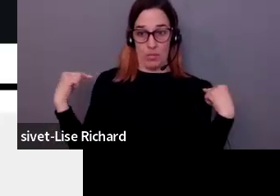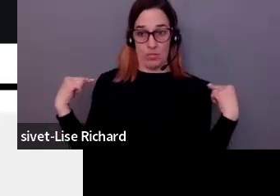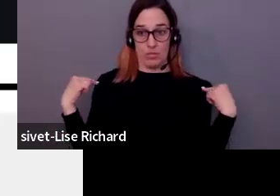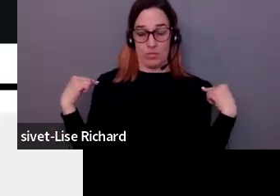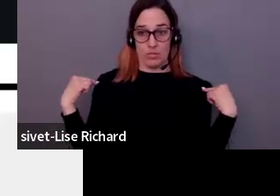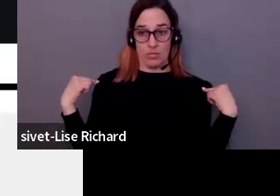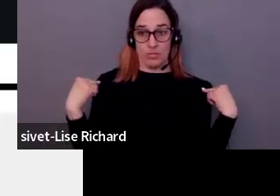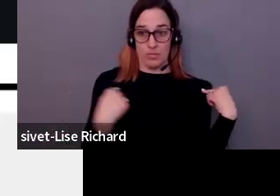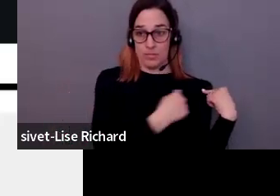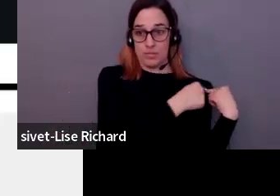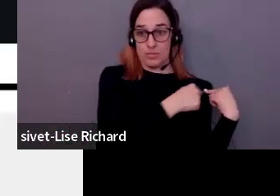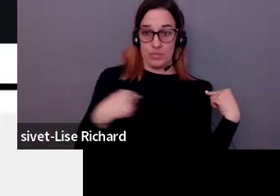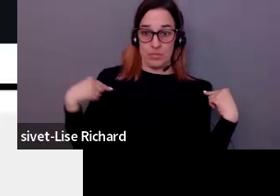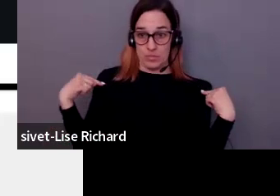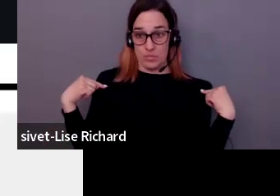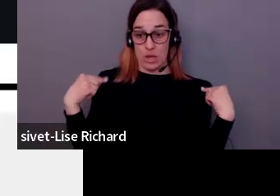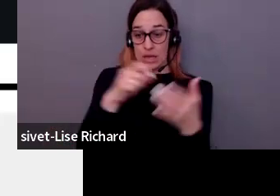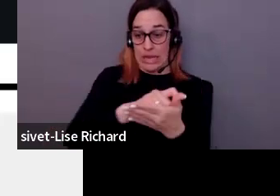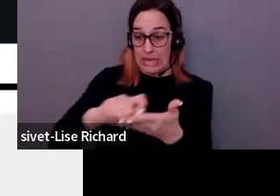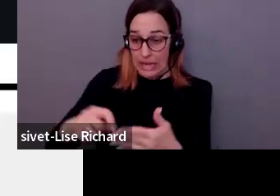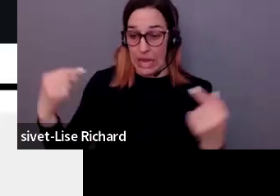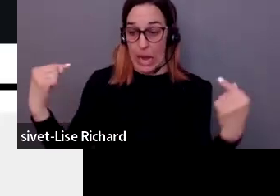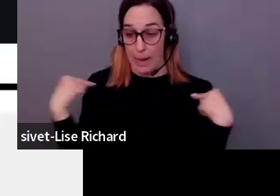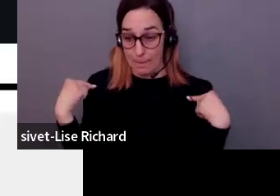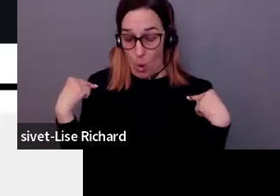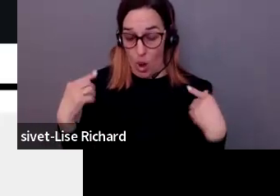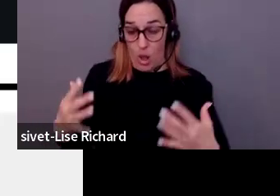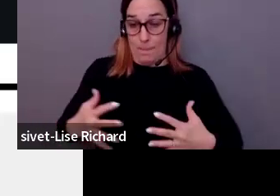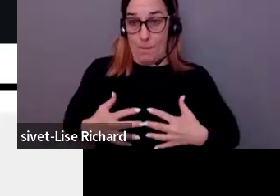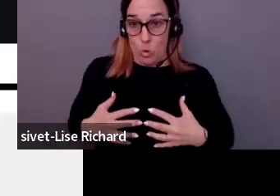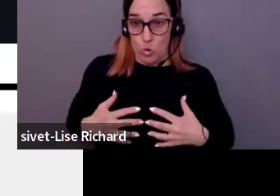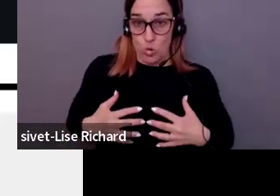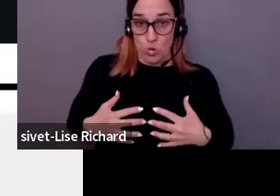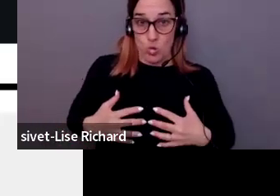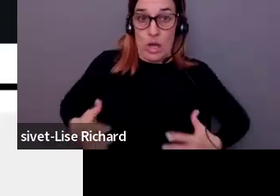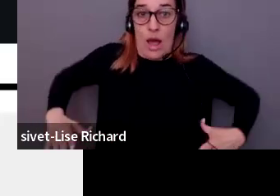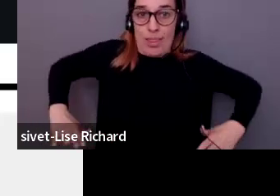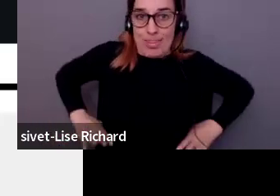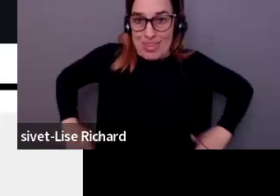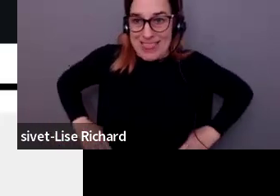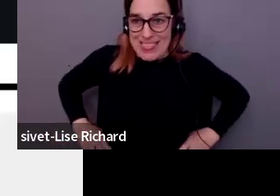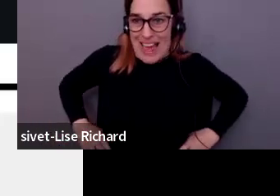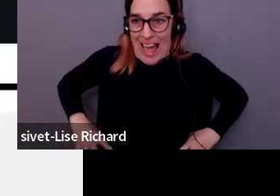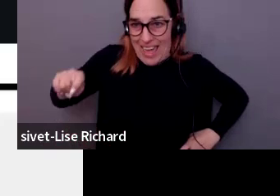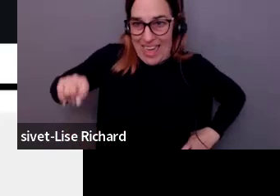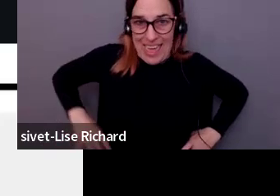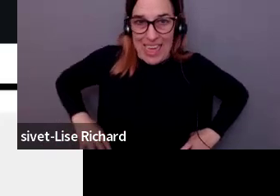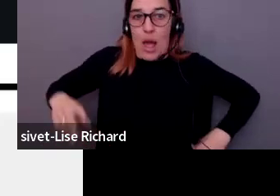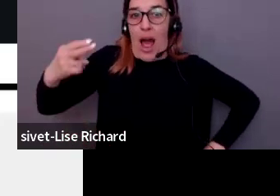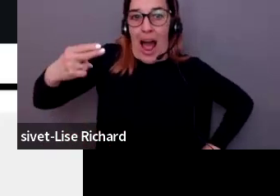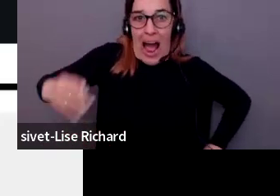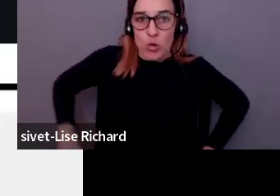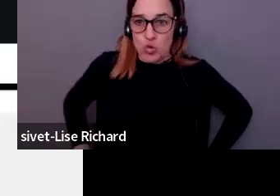Puis là, quand vous allez mettre sur papier épaule, buste, hanche, taille, hanche,